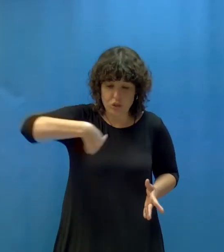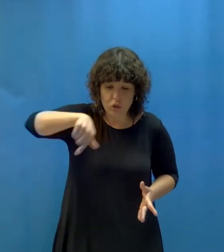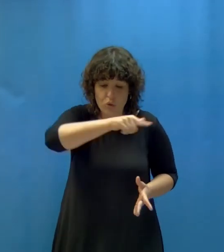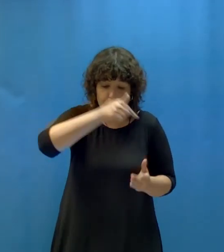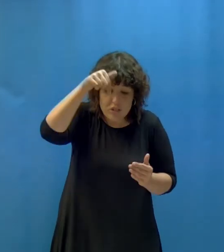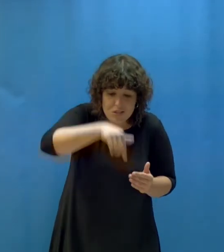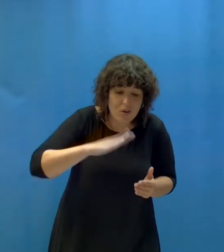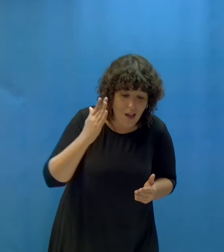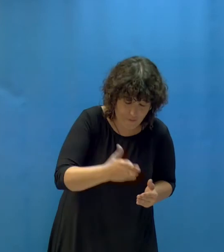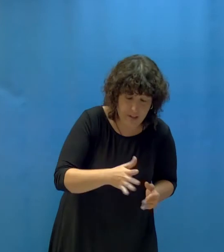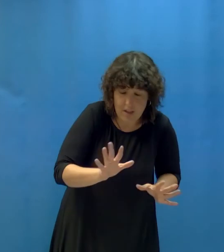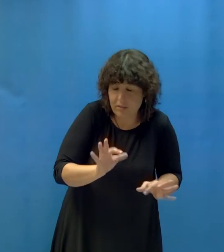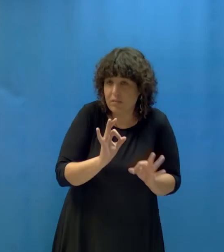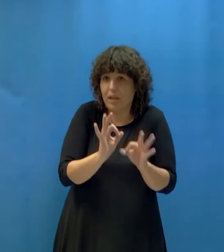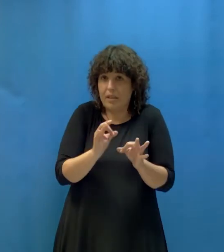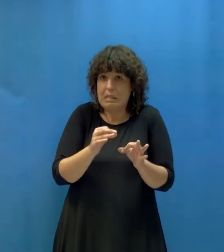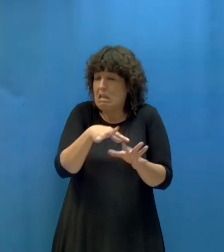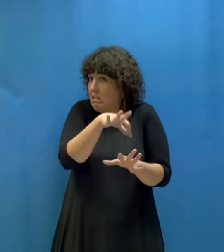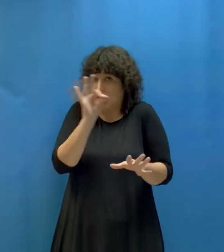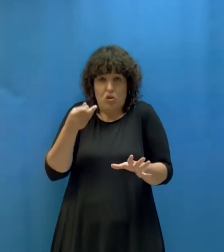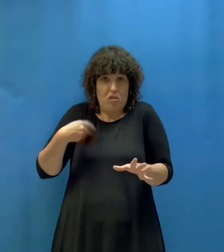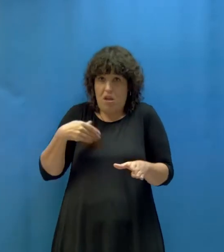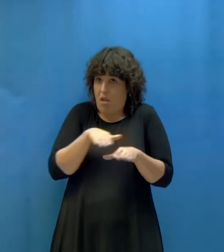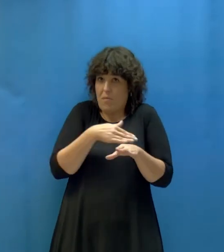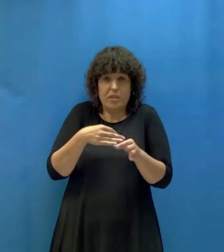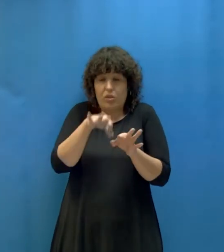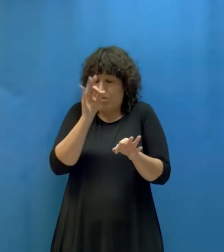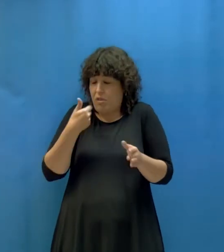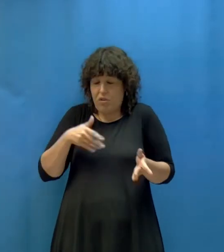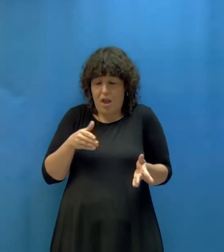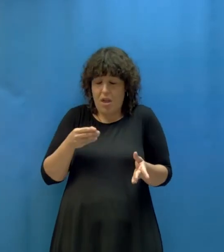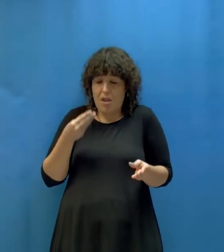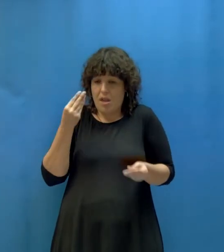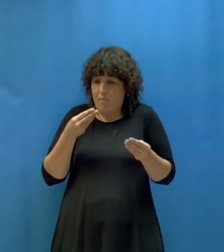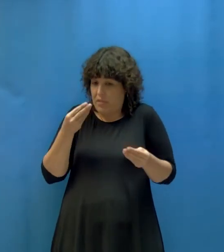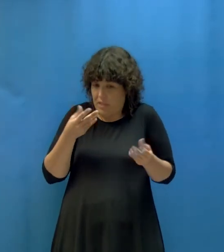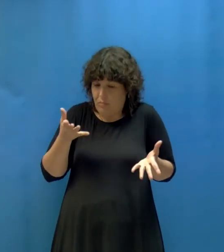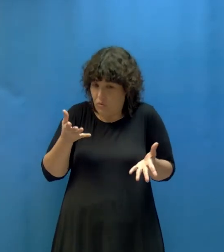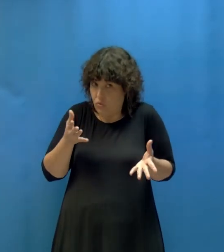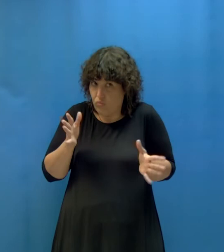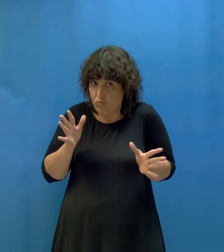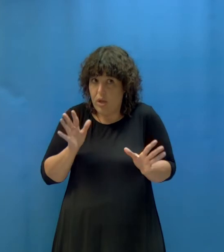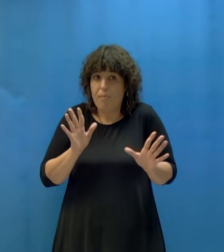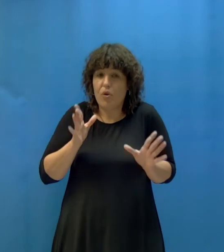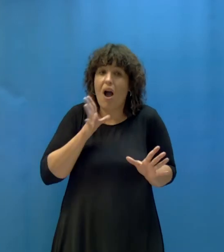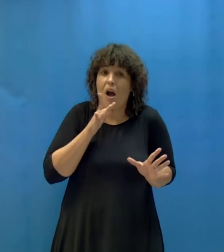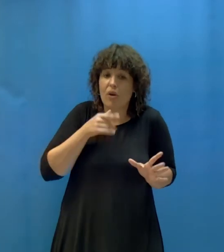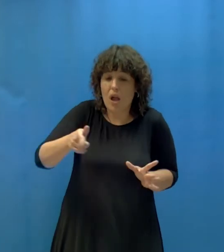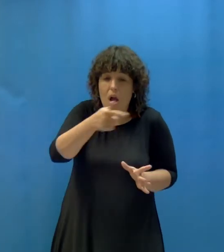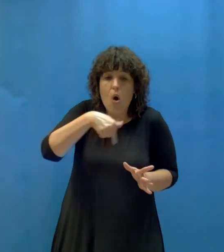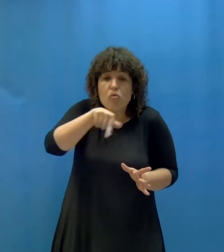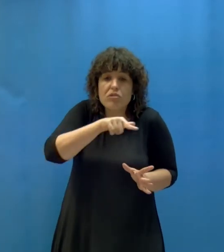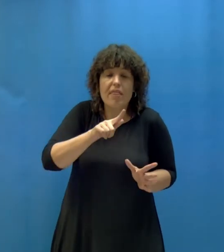que és una decisió que ja està presa per part del Ministeri, creiem que és una polèmica extemporània i que ara vostès apareixen